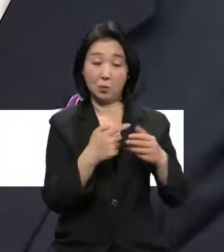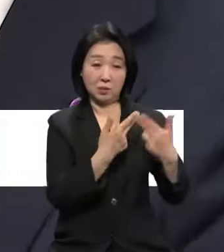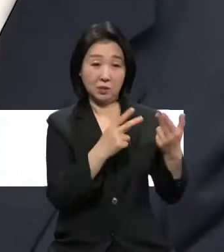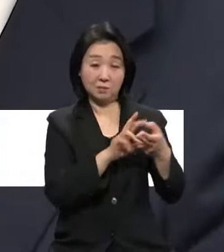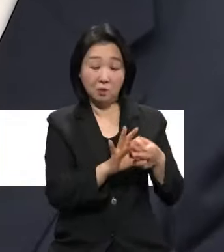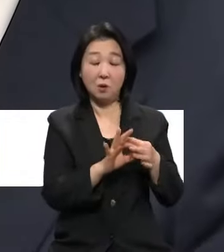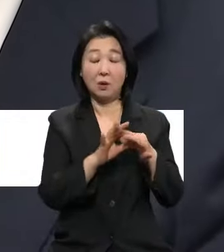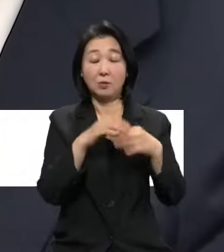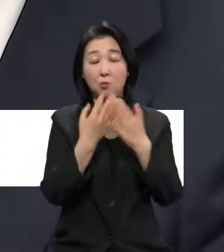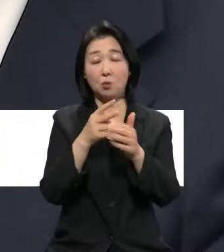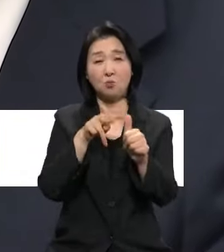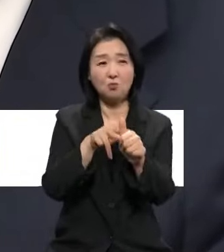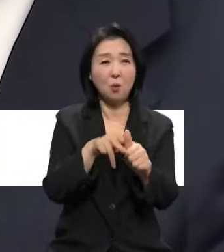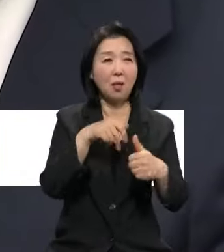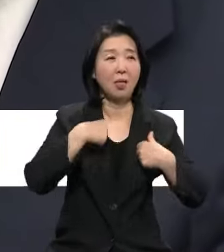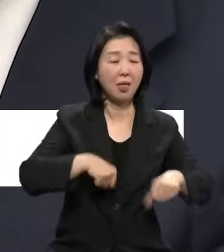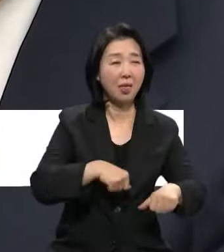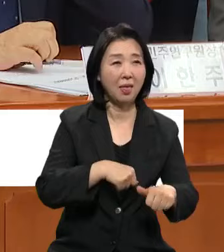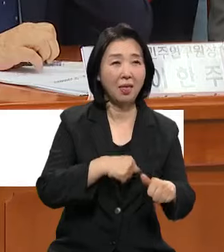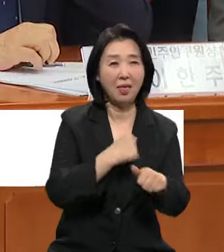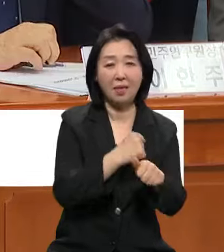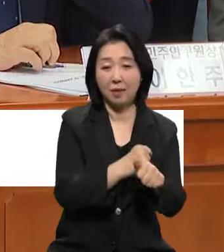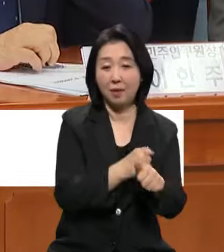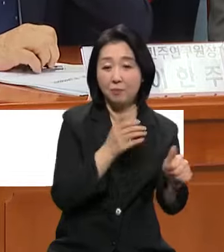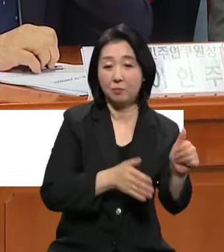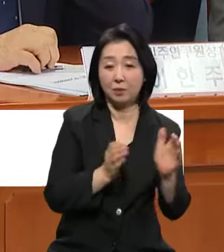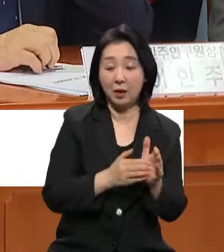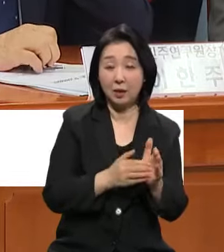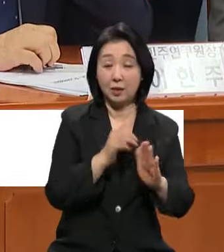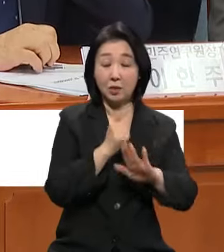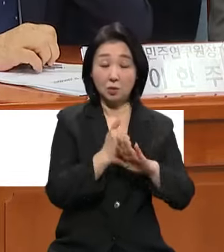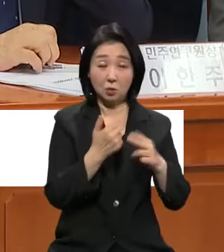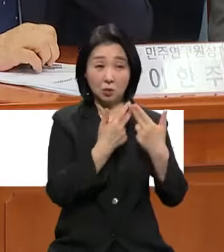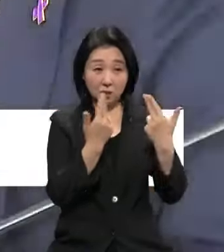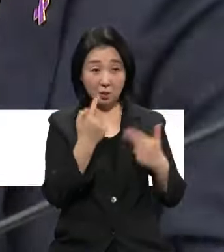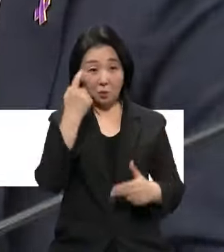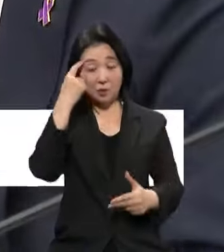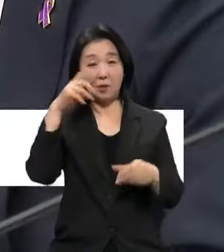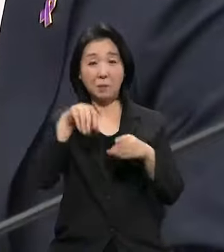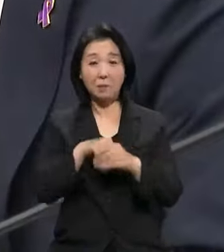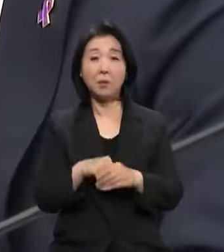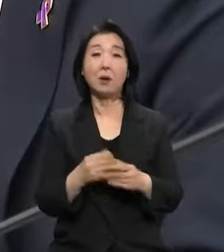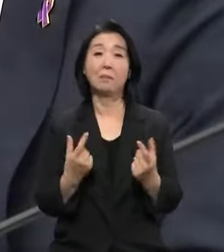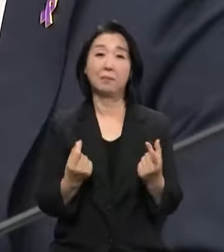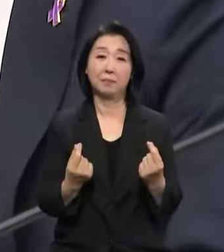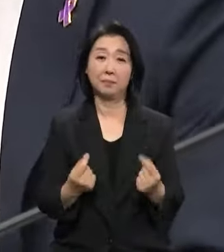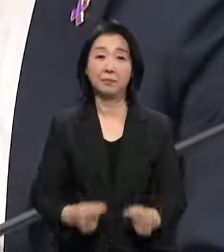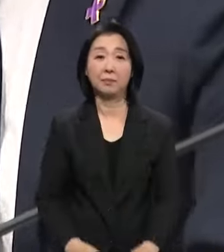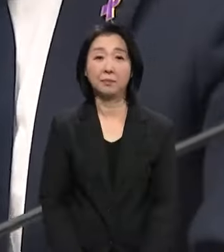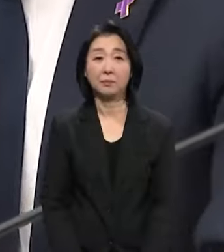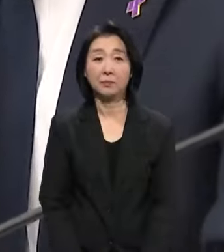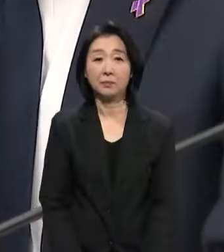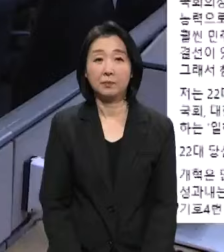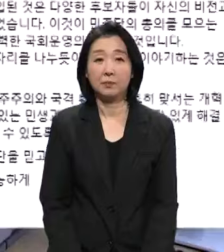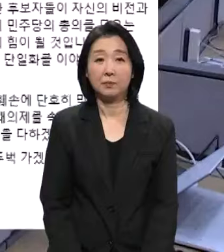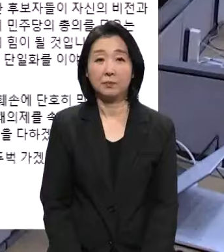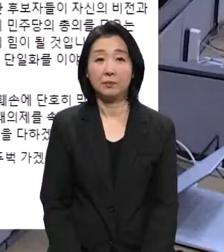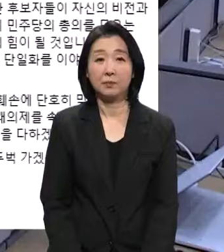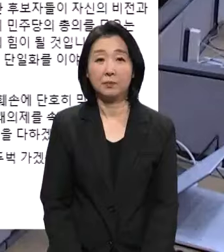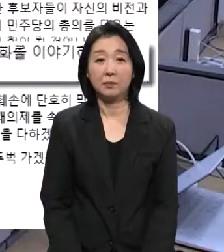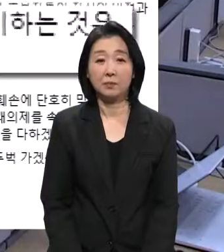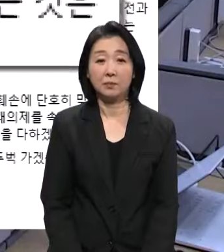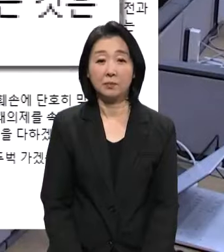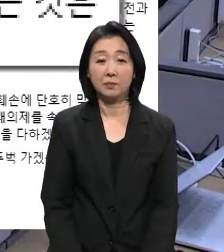나서 후보를 정리한 건데 사실상 이재명 대표의 의중 명심이 반영됐다는 해석이 나오고 있습니다